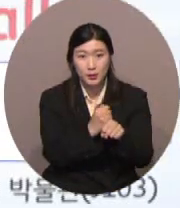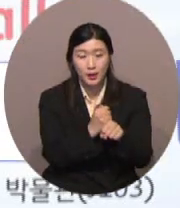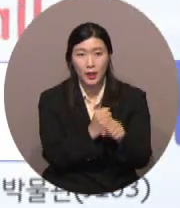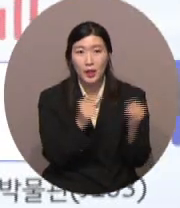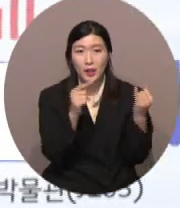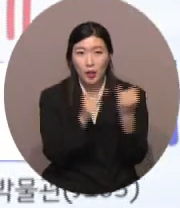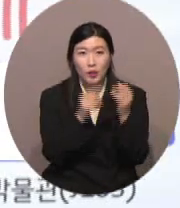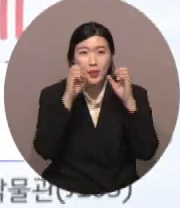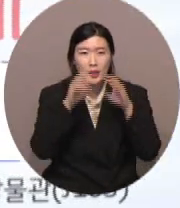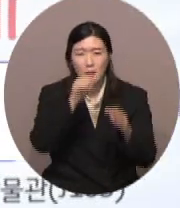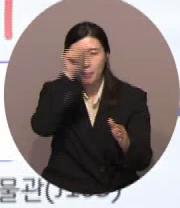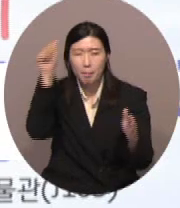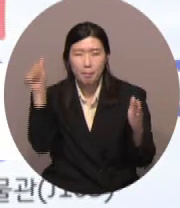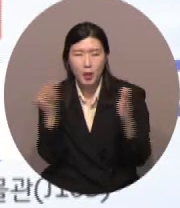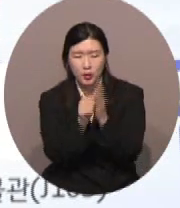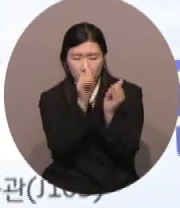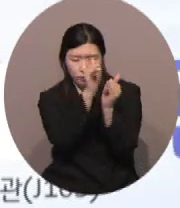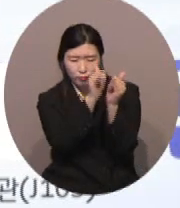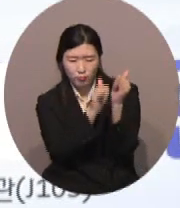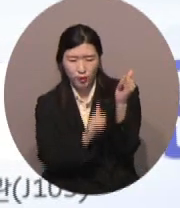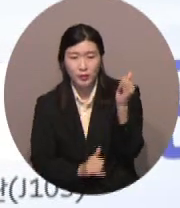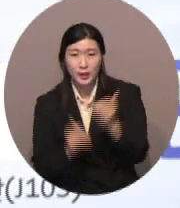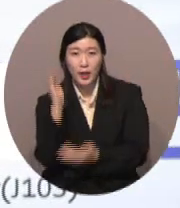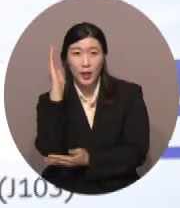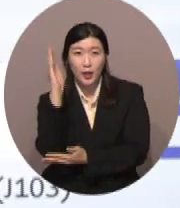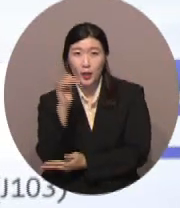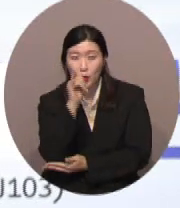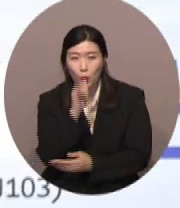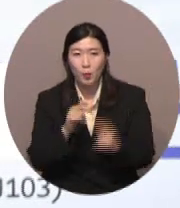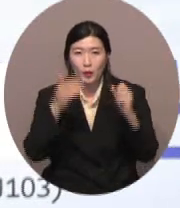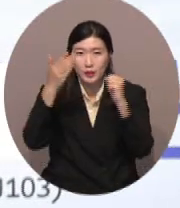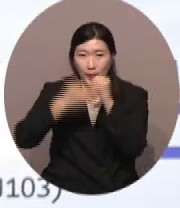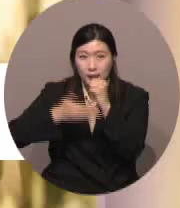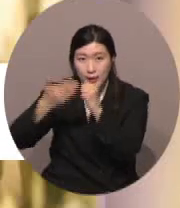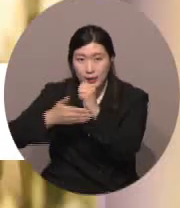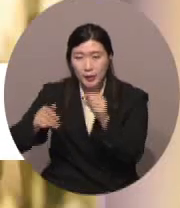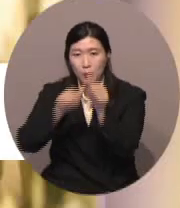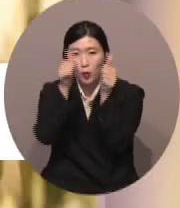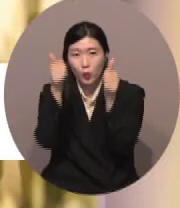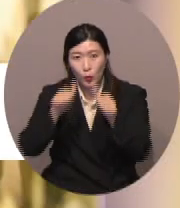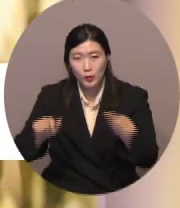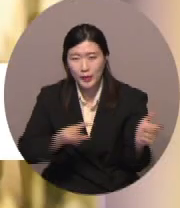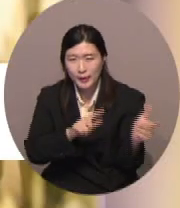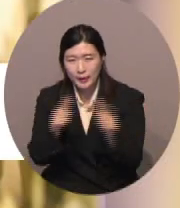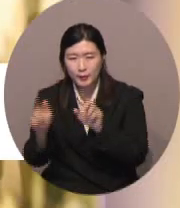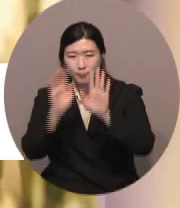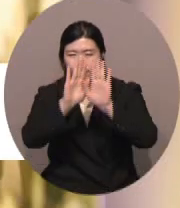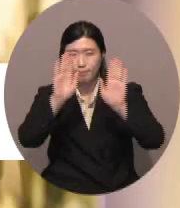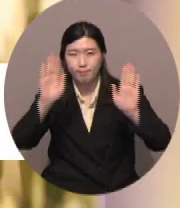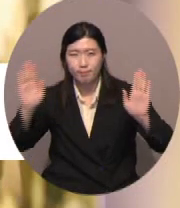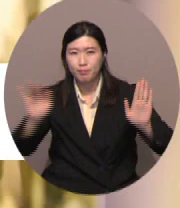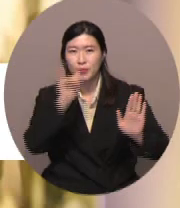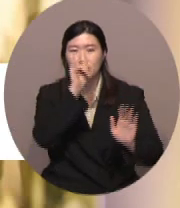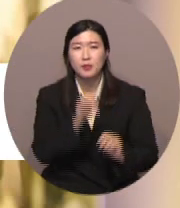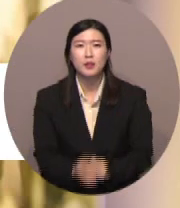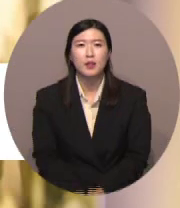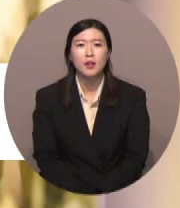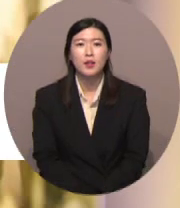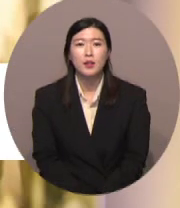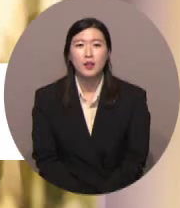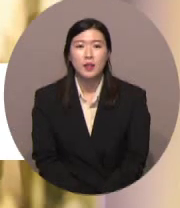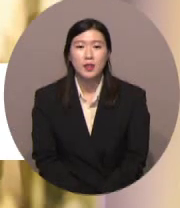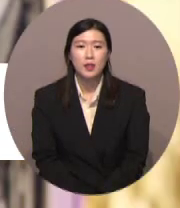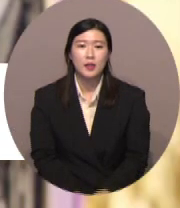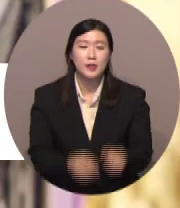선교사의 일생에 대한 설명과 함께 기증받은 사진과 동상 훈장 등이 전시돼 씁니다 사회